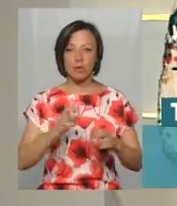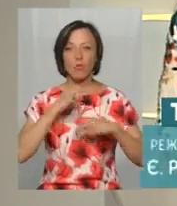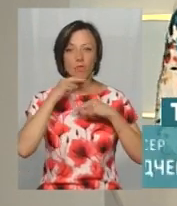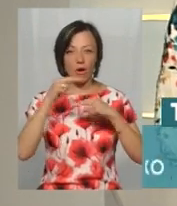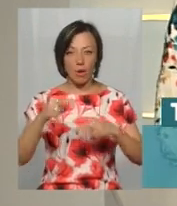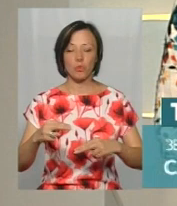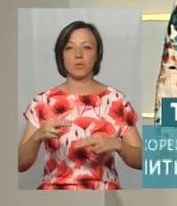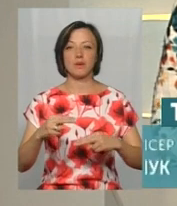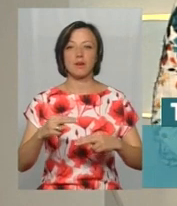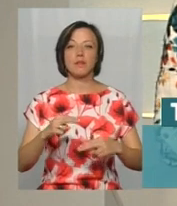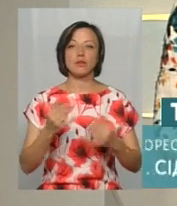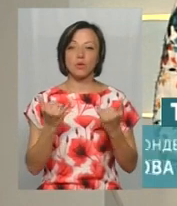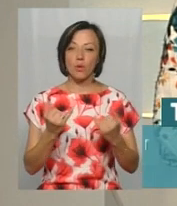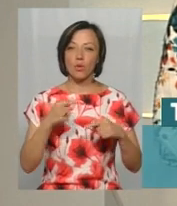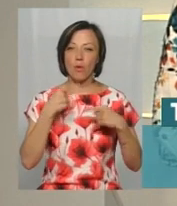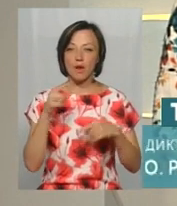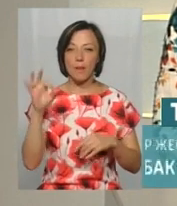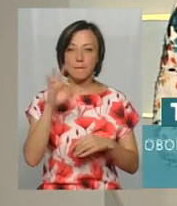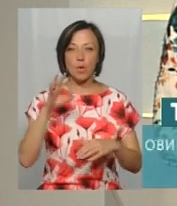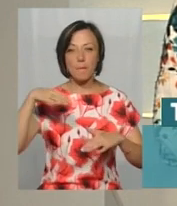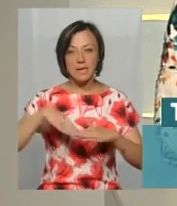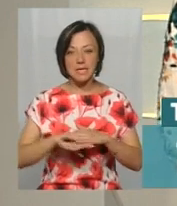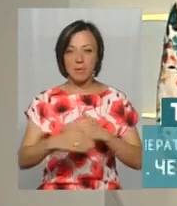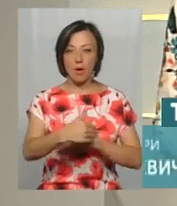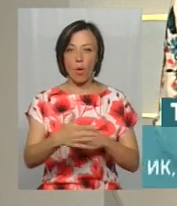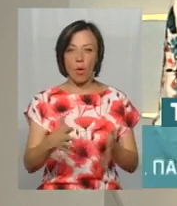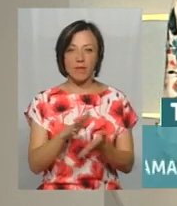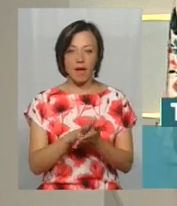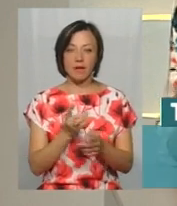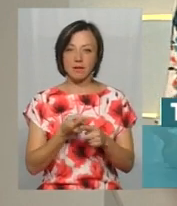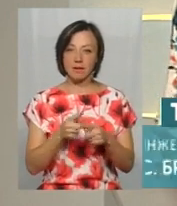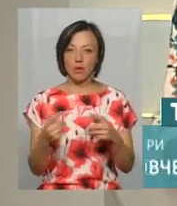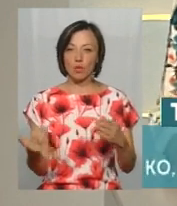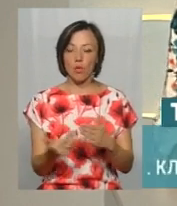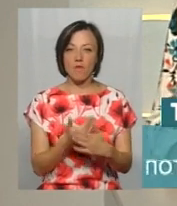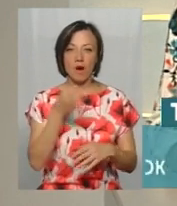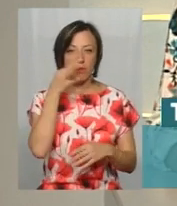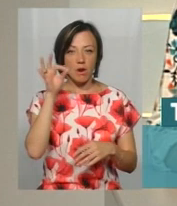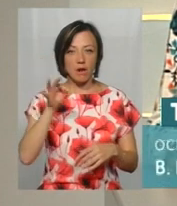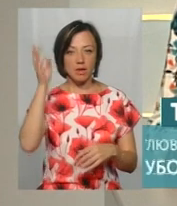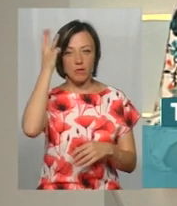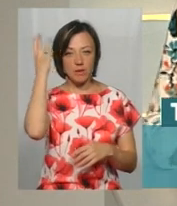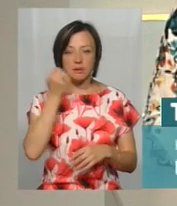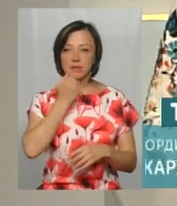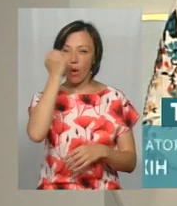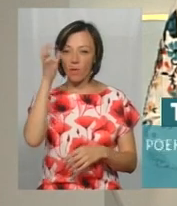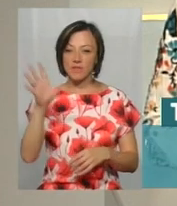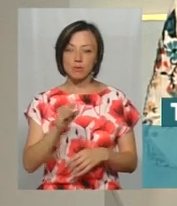увагу. Сьогодні ми говорили про підземні контейнери. Це нова практика у Хмельницькому.